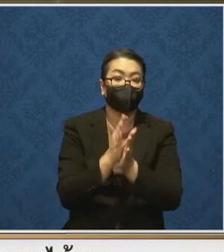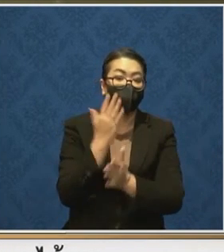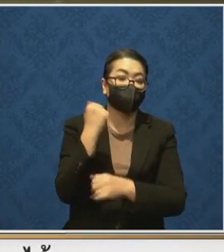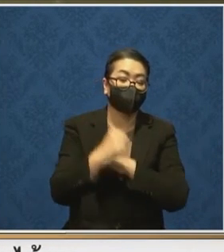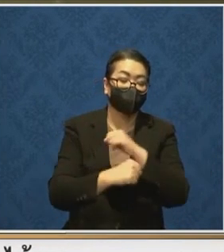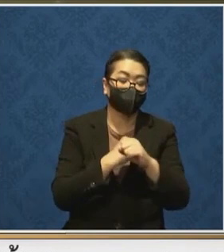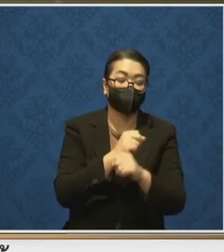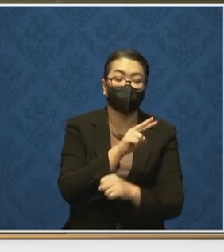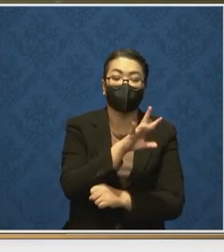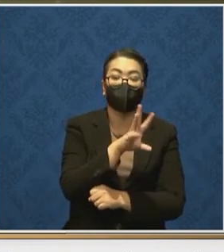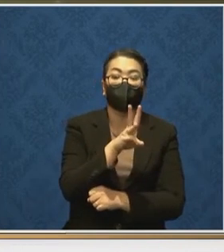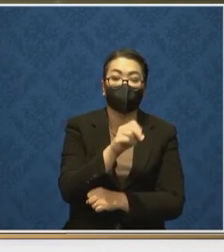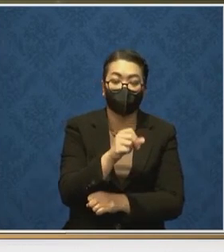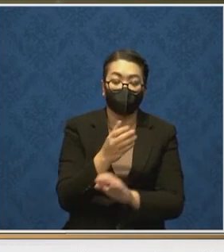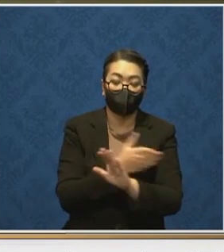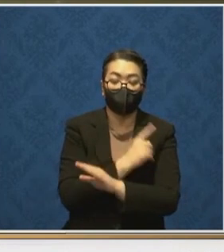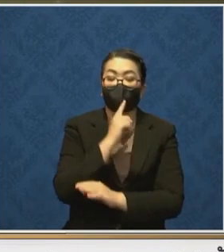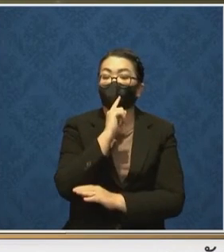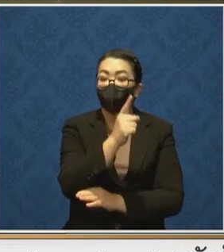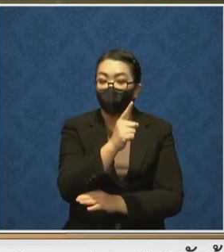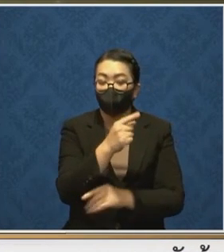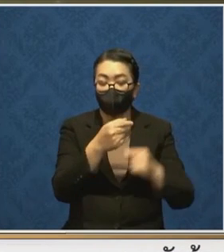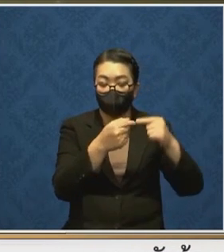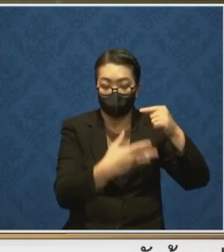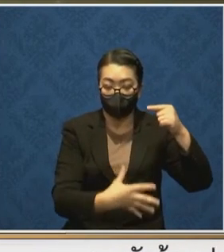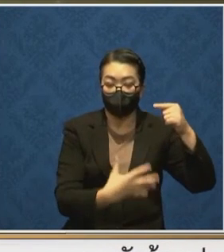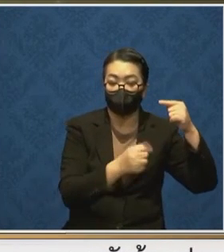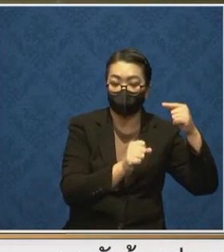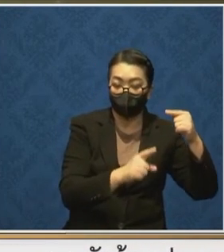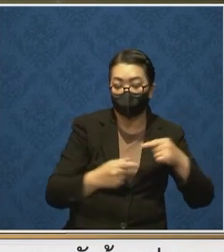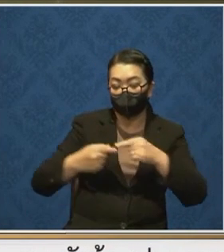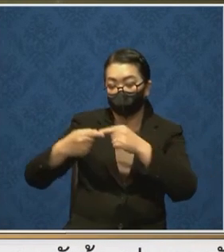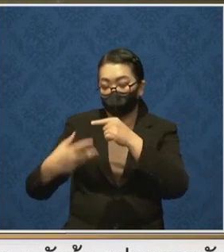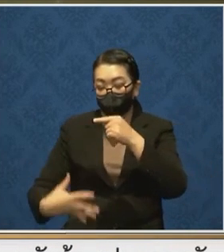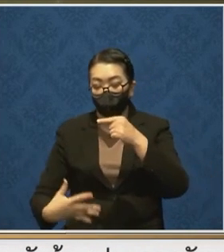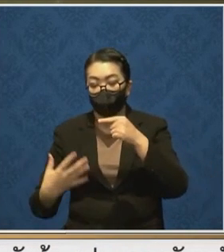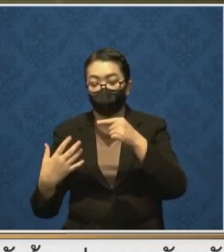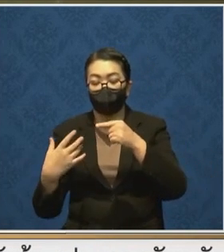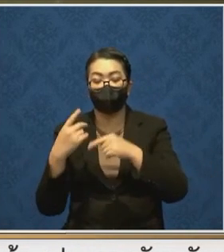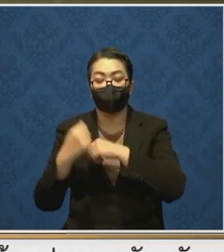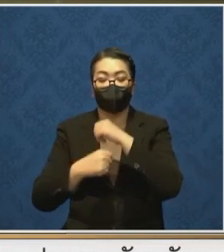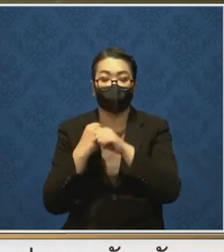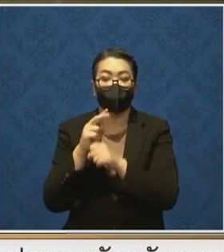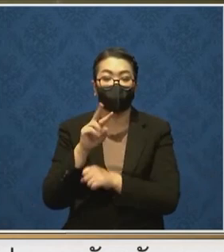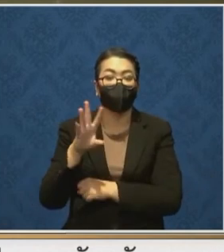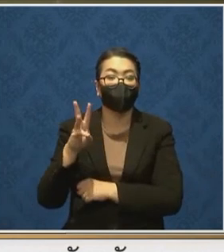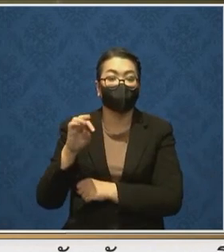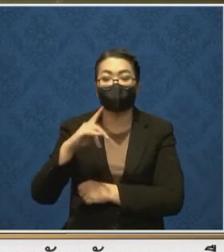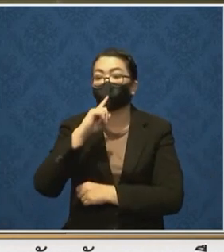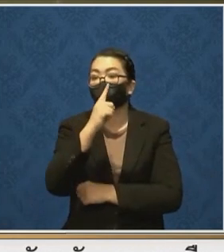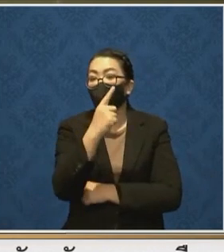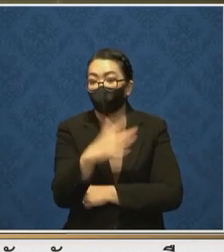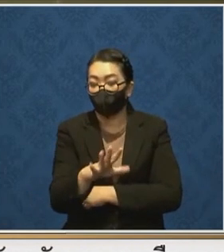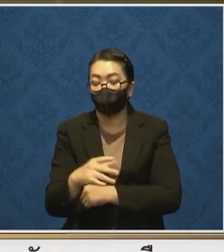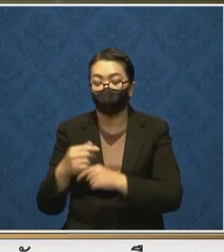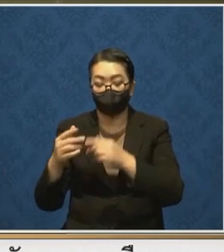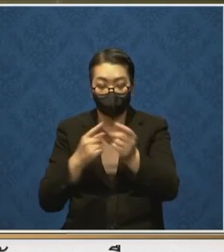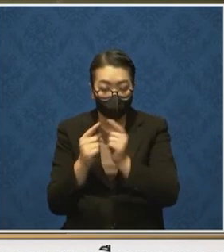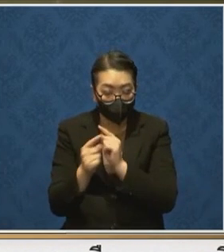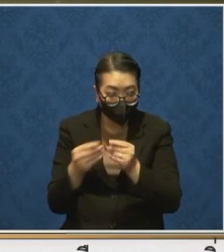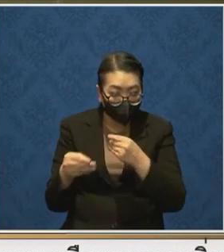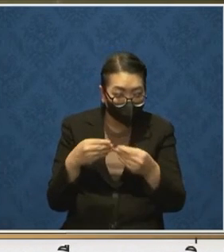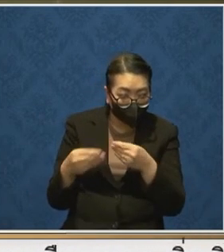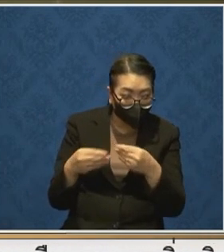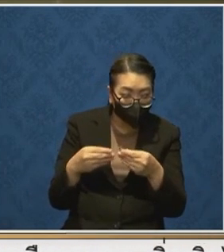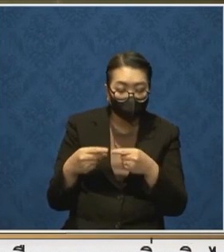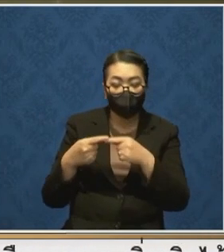อนที่จะมีการฟองร้องกับปี 2664 หลัจากที่ King's Gate ฟองร้ประเทศไยแล้ว แลวมีการเจราจาประนีประ